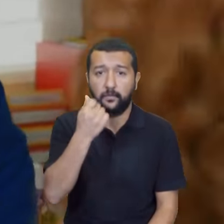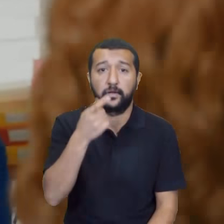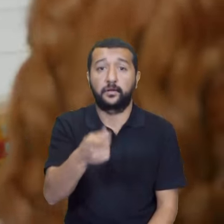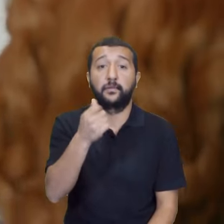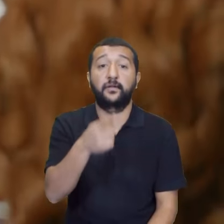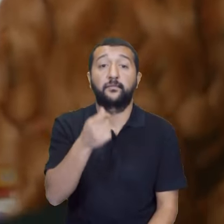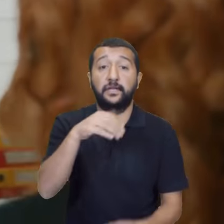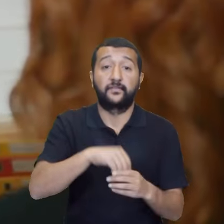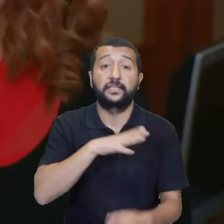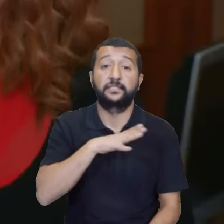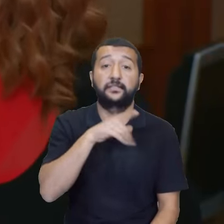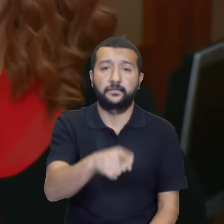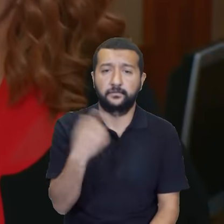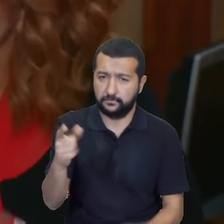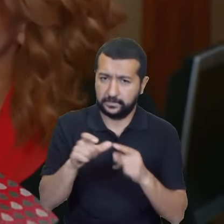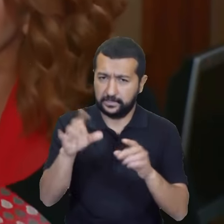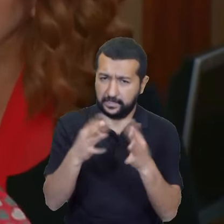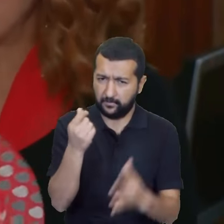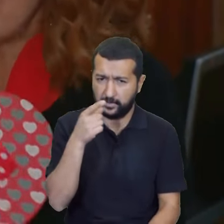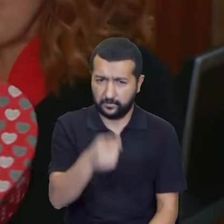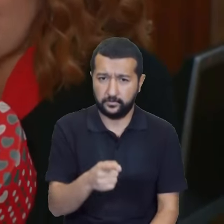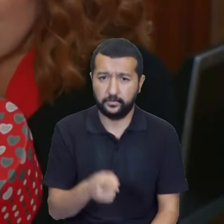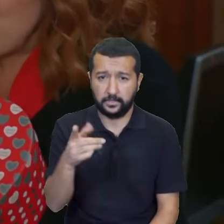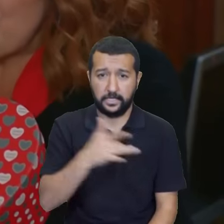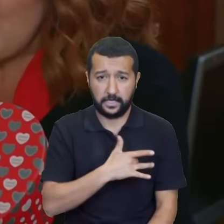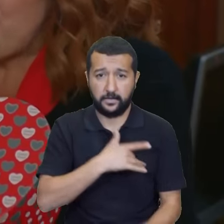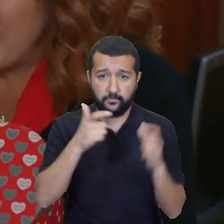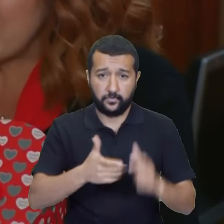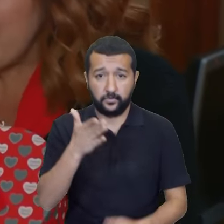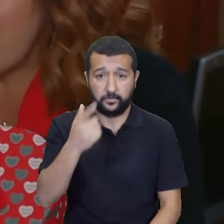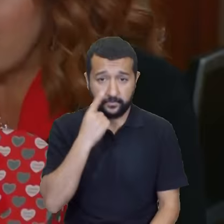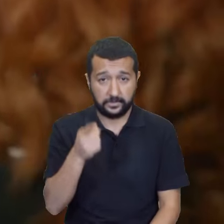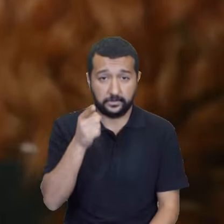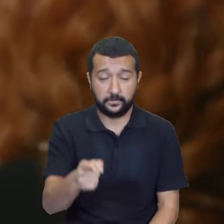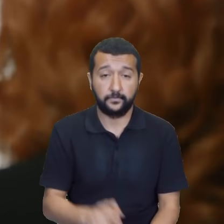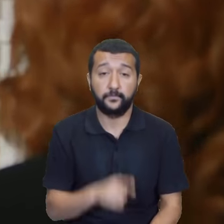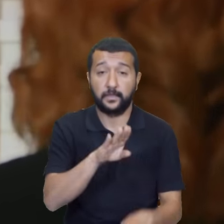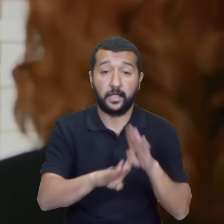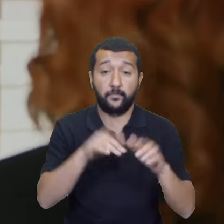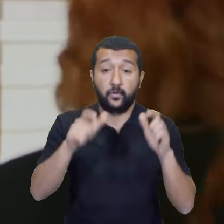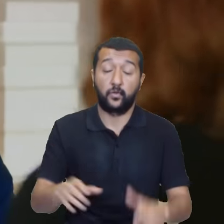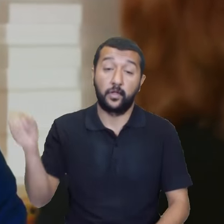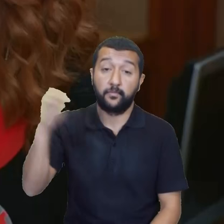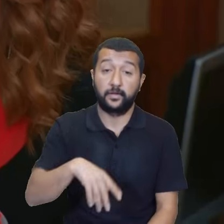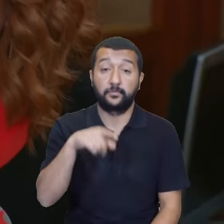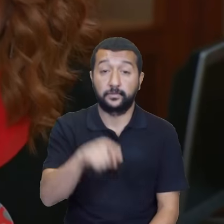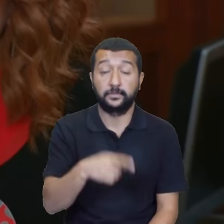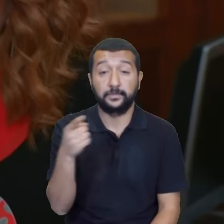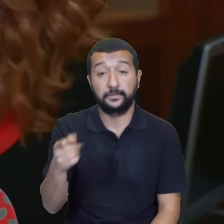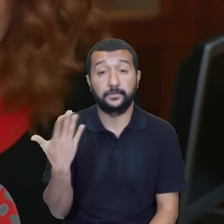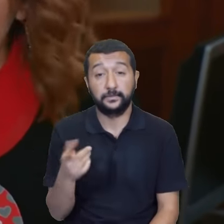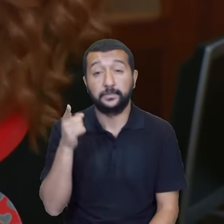Para bu, para. Para var içinde onun. Ya Şener ne parası? Kalp bu kalp, baksana. Kapının önüne bırakmışlar.